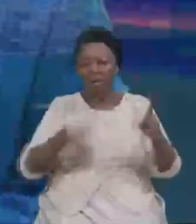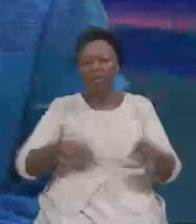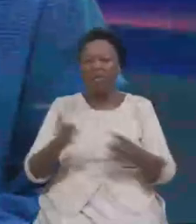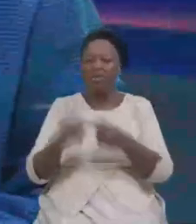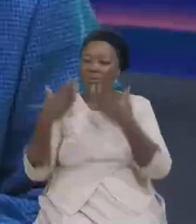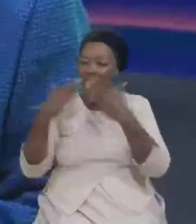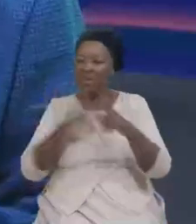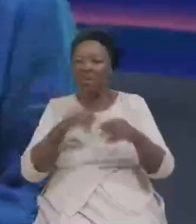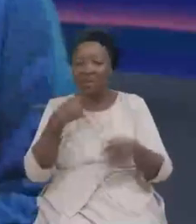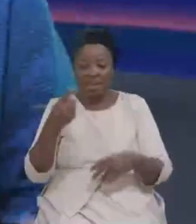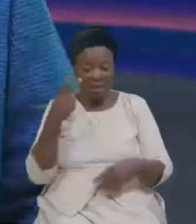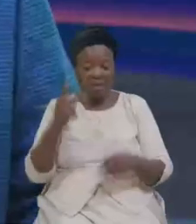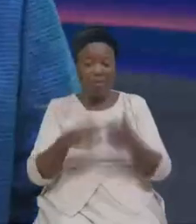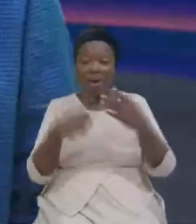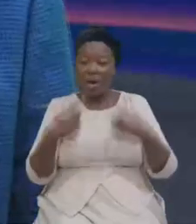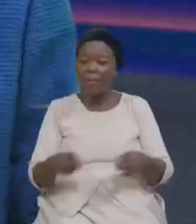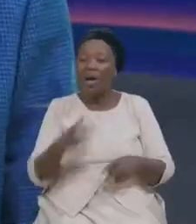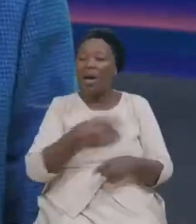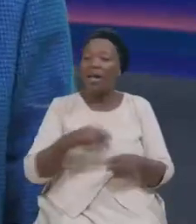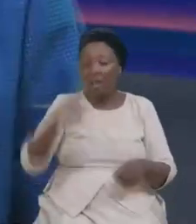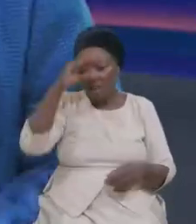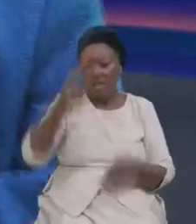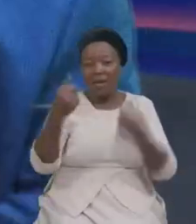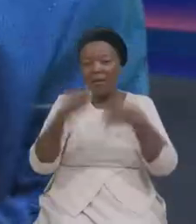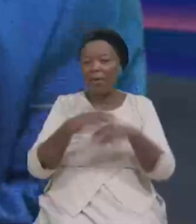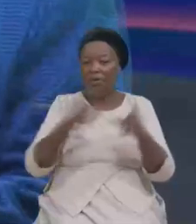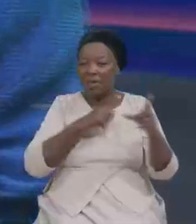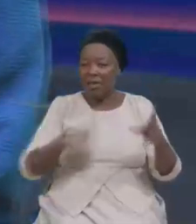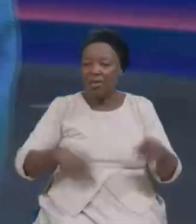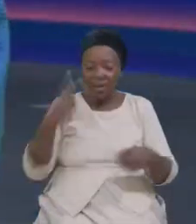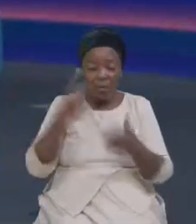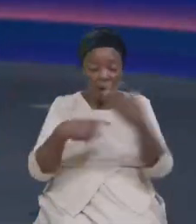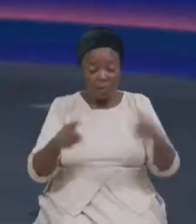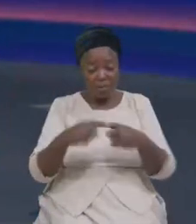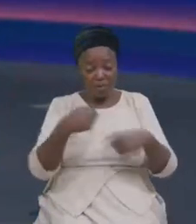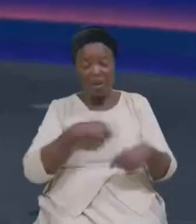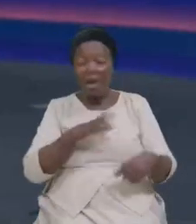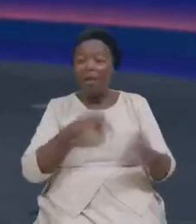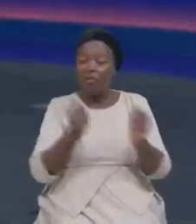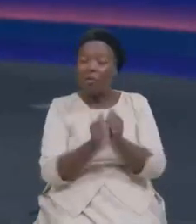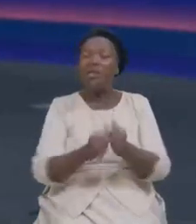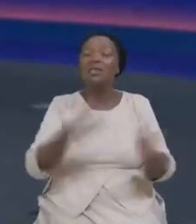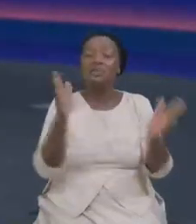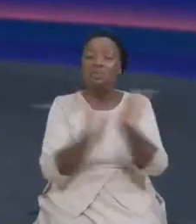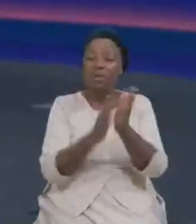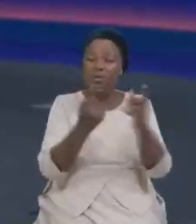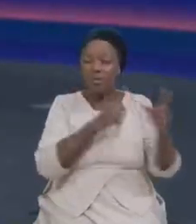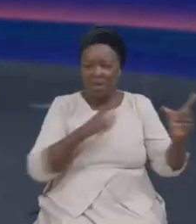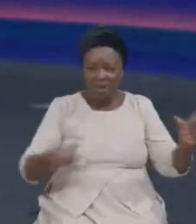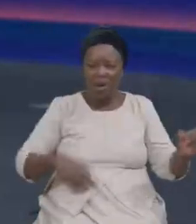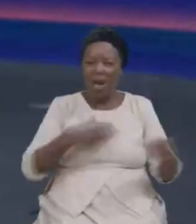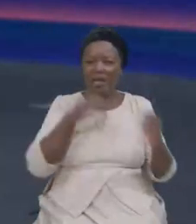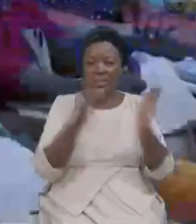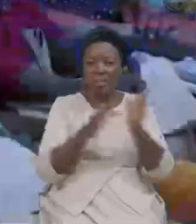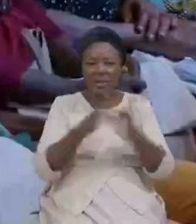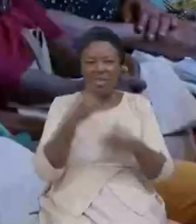Et les neuf ont continué. Il est revenu vers le Seigneur. Et il a loué Dieu. Et Jésus a dit, est-ce que